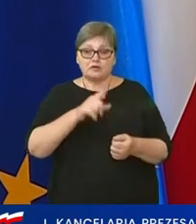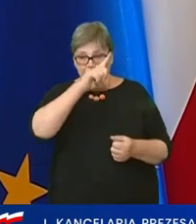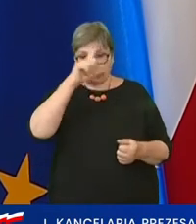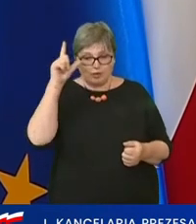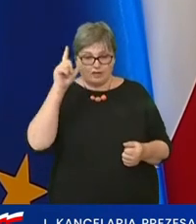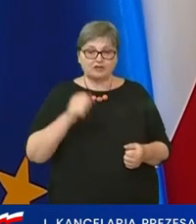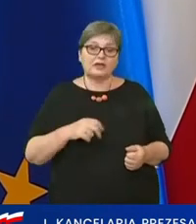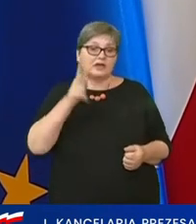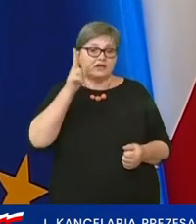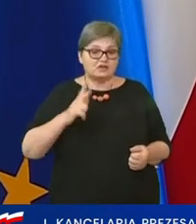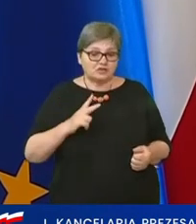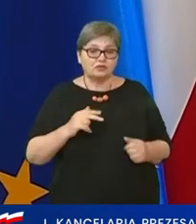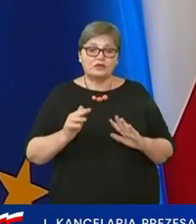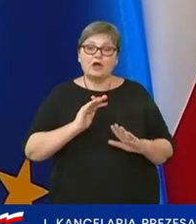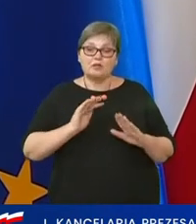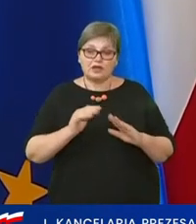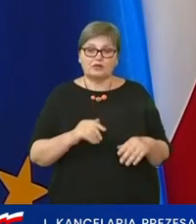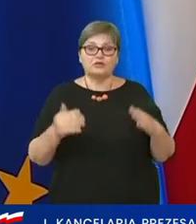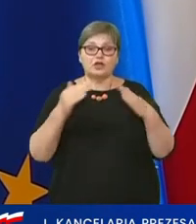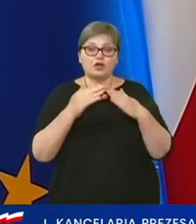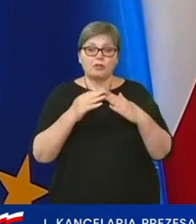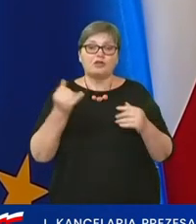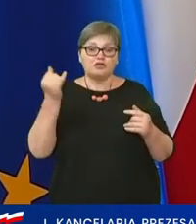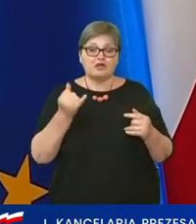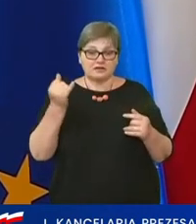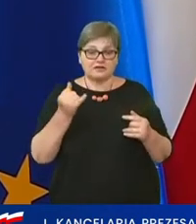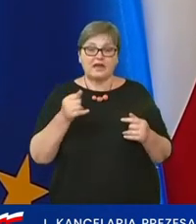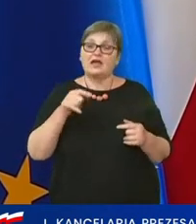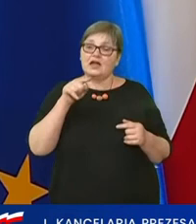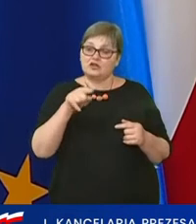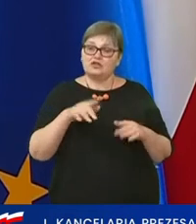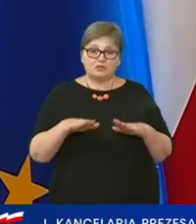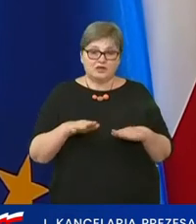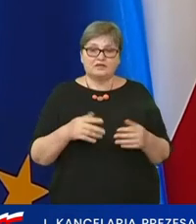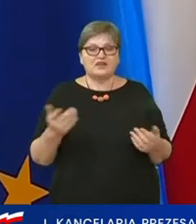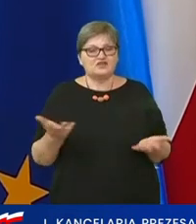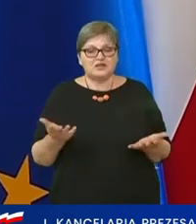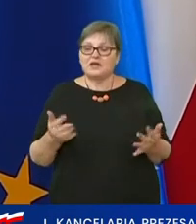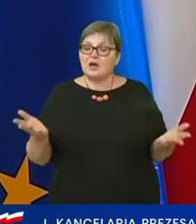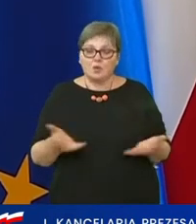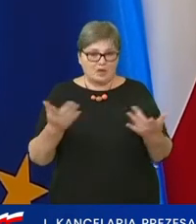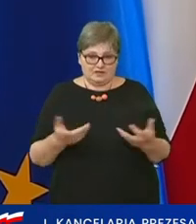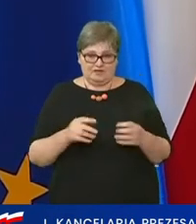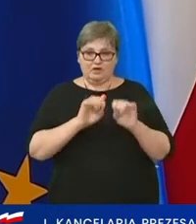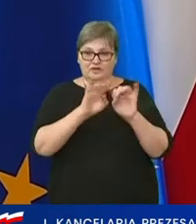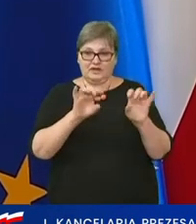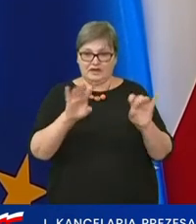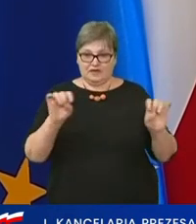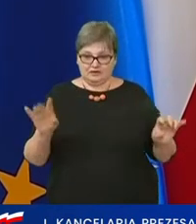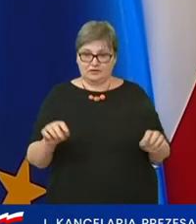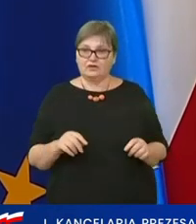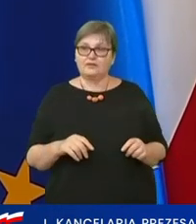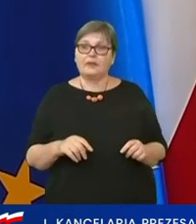opiekuńcze domy dziecka to też takie miejsca gdzie to zagrożenie jest najbardziej potencjalne z tego względu że